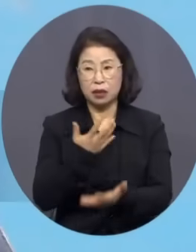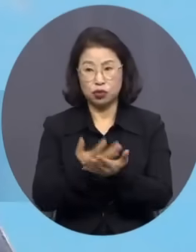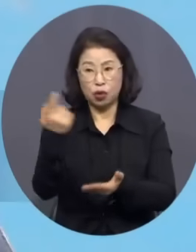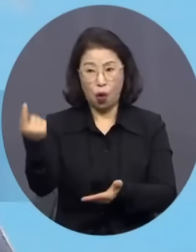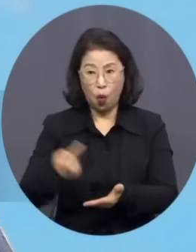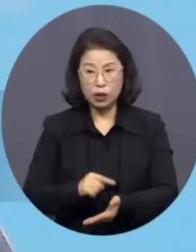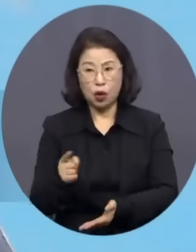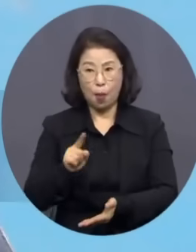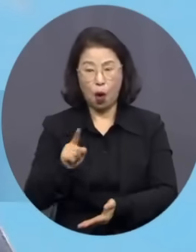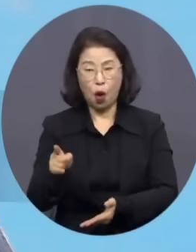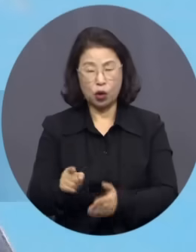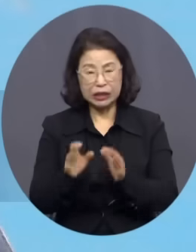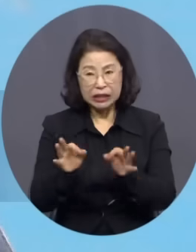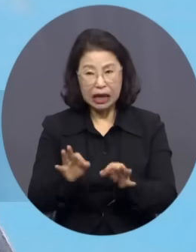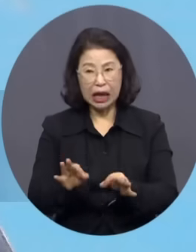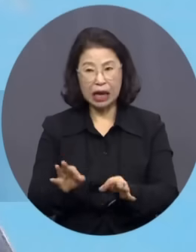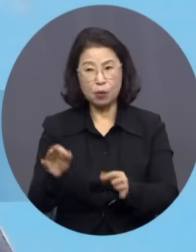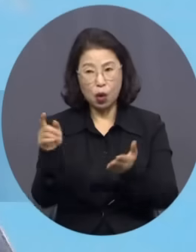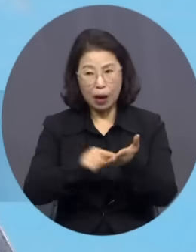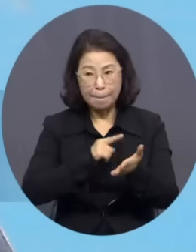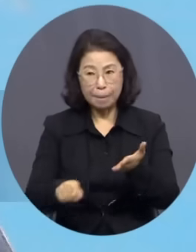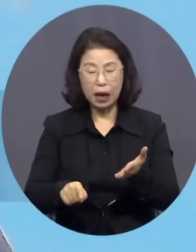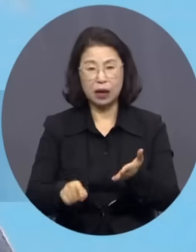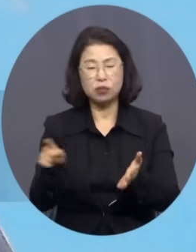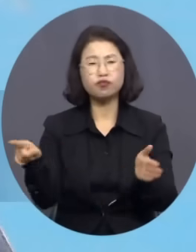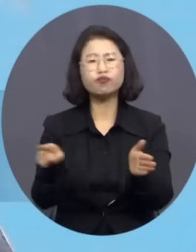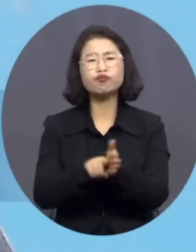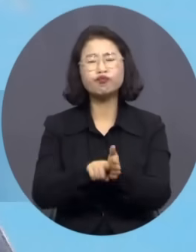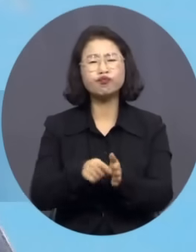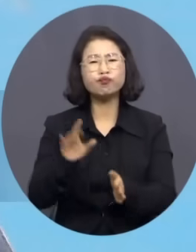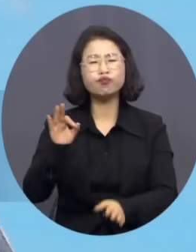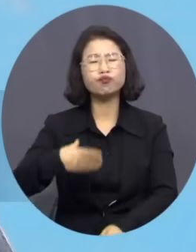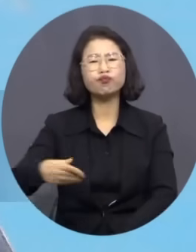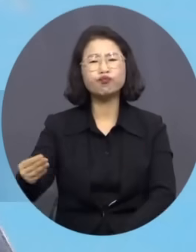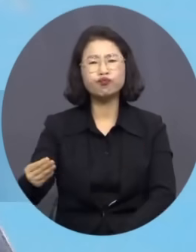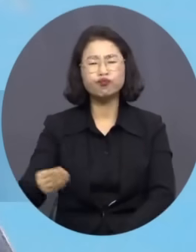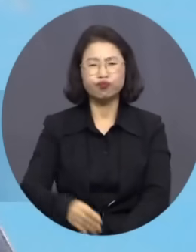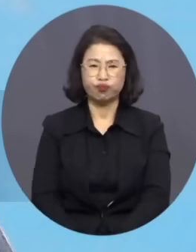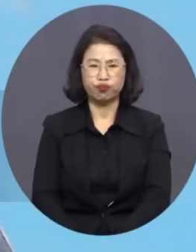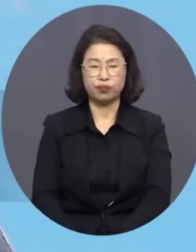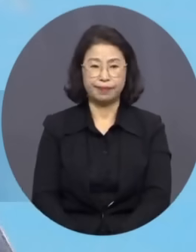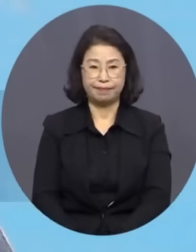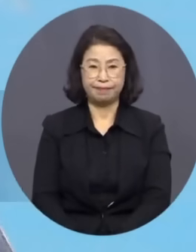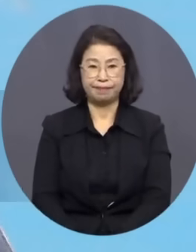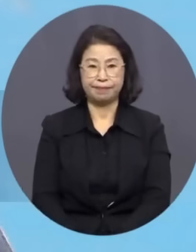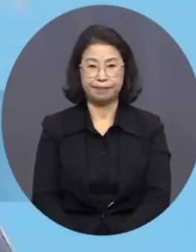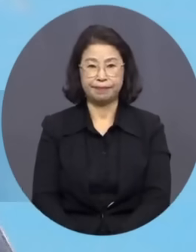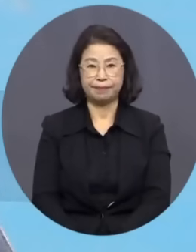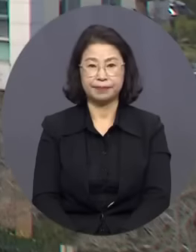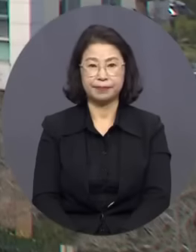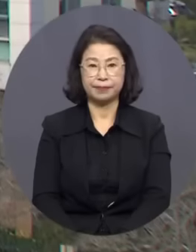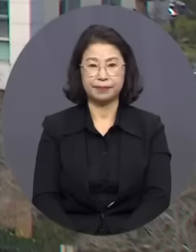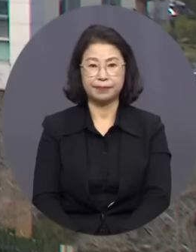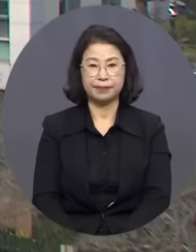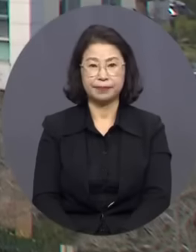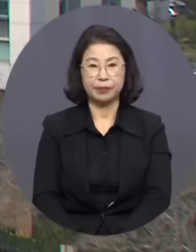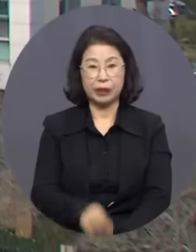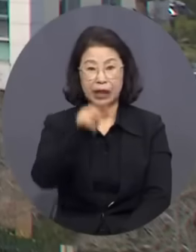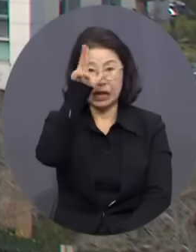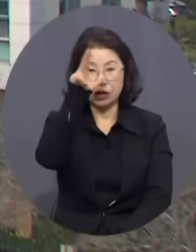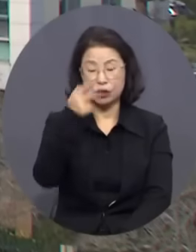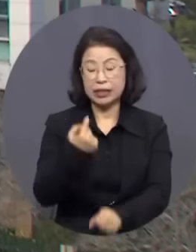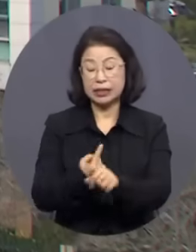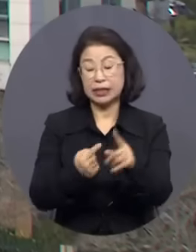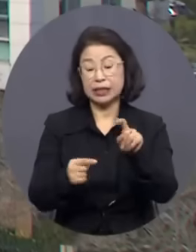뭐 어느 캐피탈 문다고 하면 제가 돈을 파기해서 그 말을 믿어가지고. 경찰은